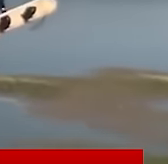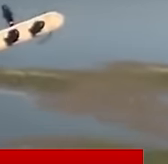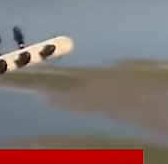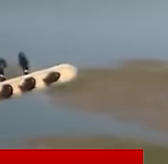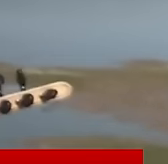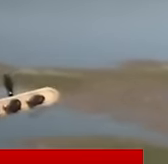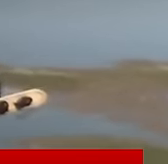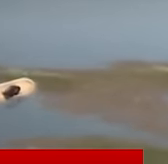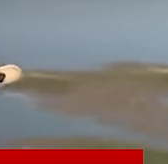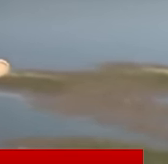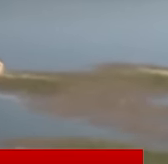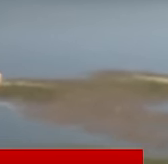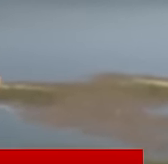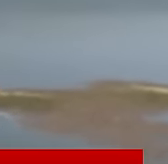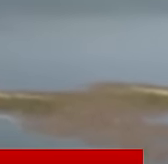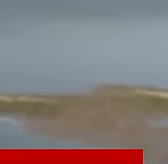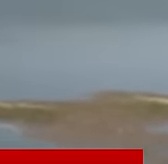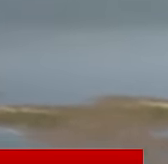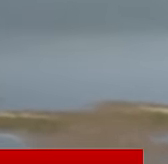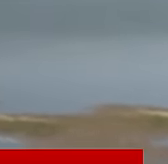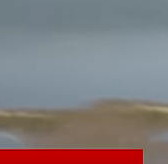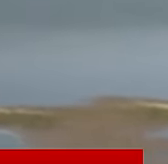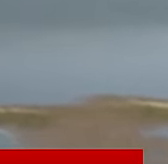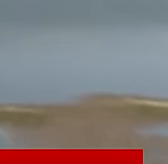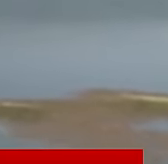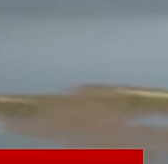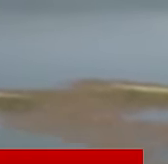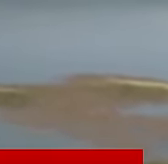Yalnız yollara düştüm de